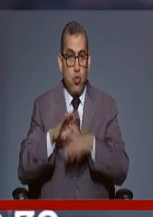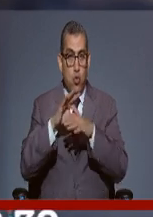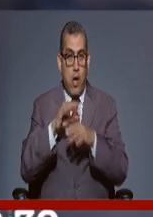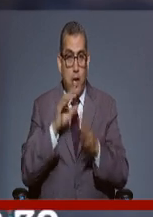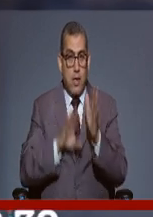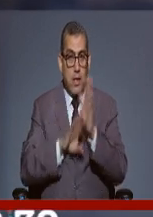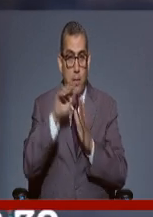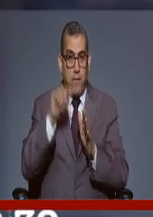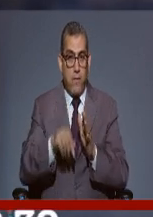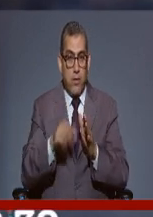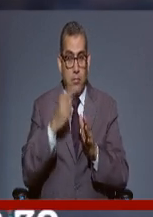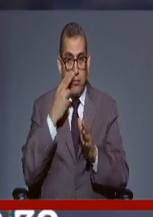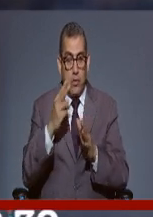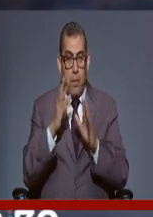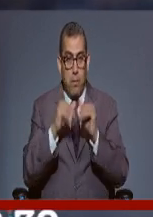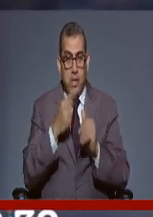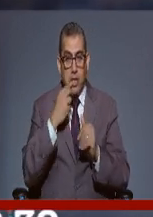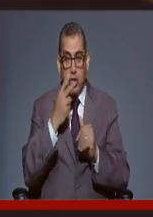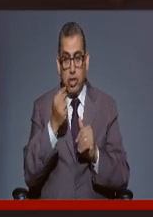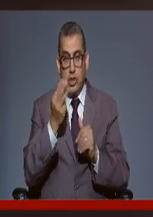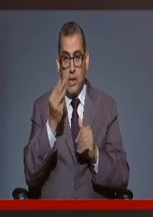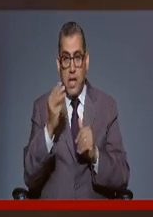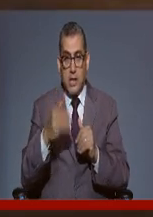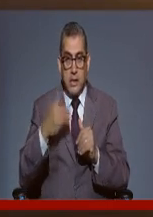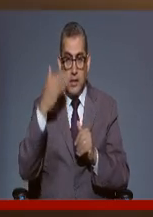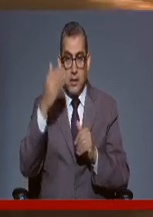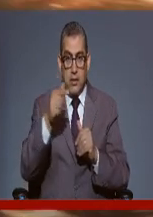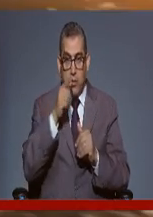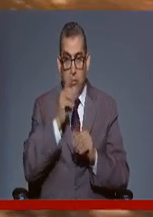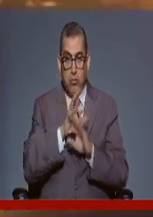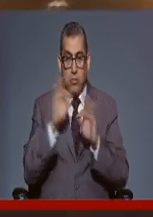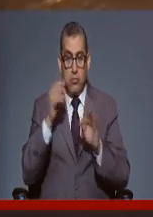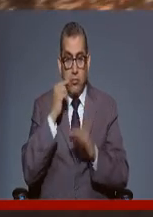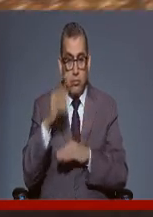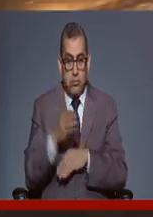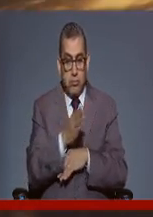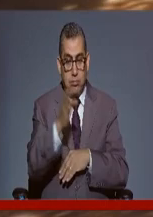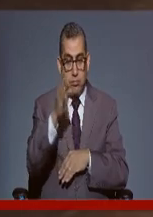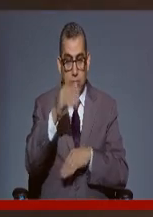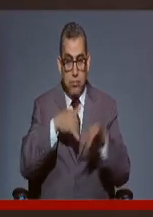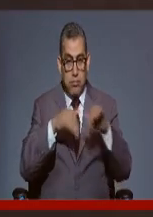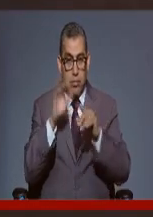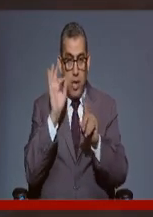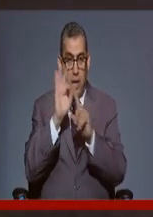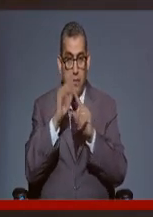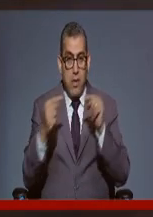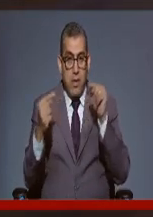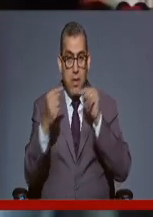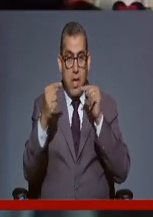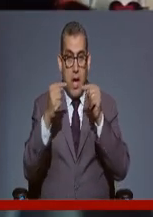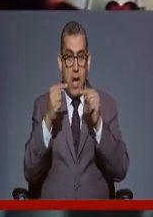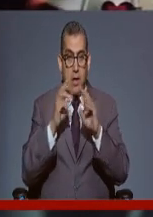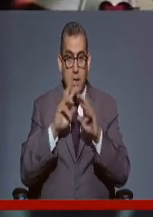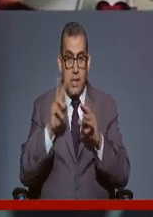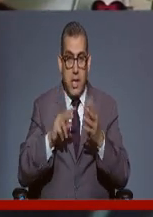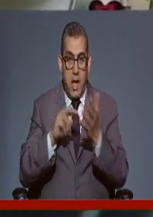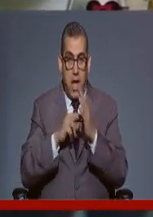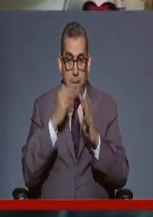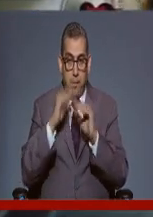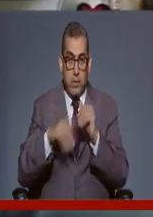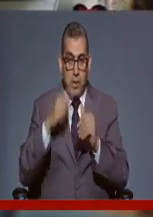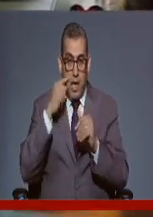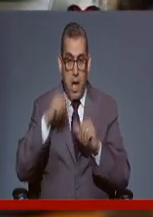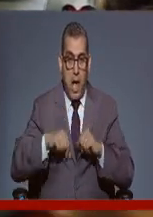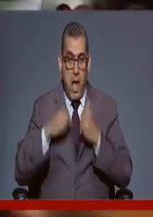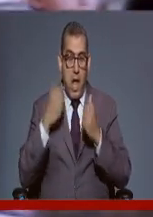ضمن رؤيه مصر 2030 اللي هتكون خارطه الطريق لمواجهه التحديات السكانيه وتحسين جوده